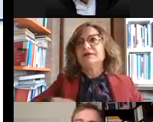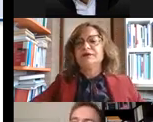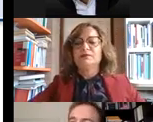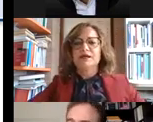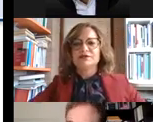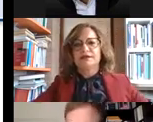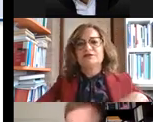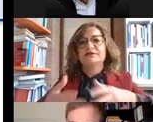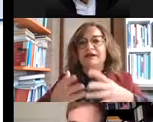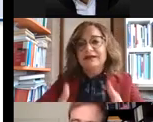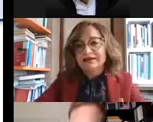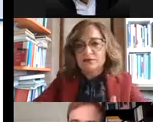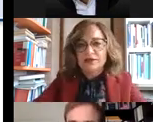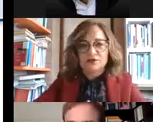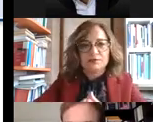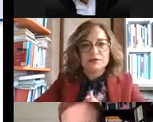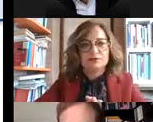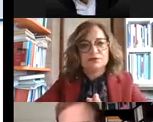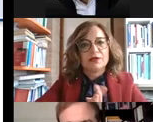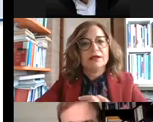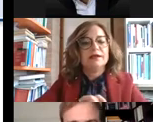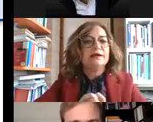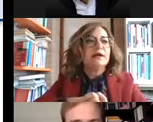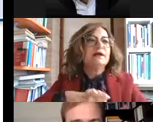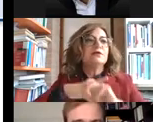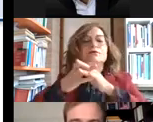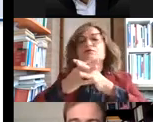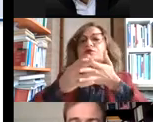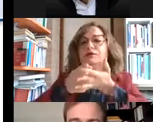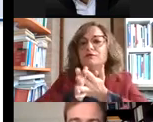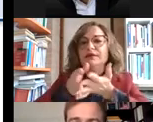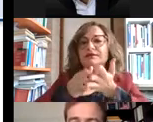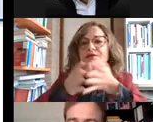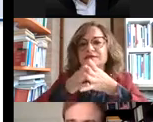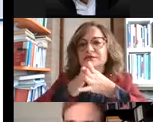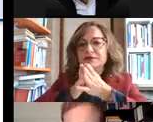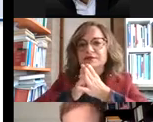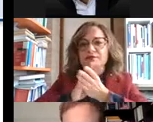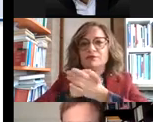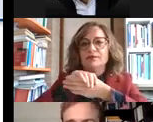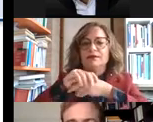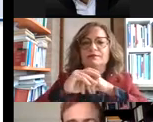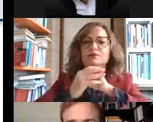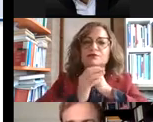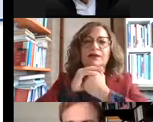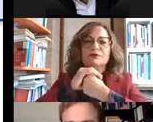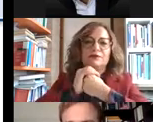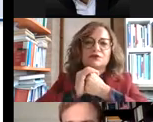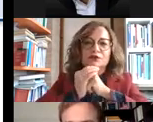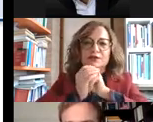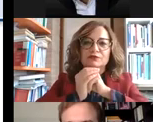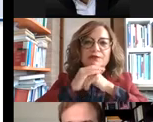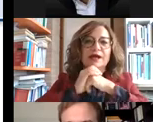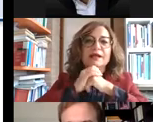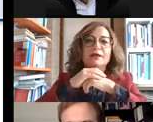ha fatto emergere la centralità della comunicazione pubblica e istituzionale, con funzione informativa e di servizio, come appunto sottolineato